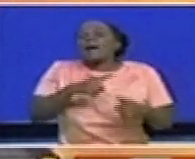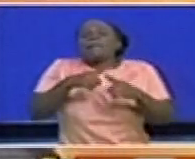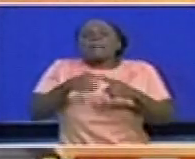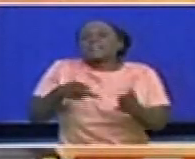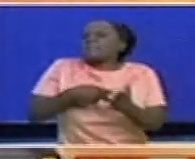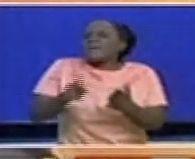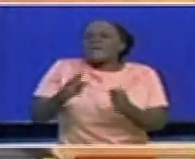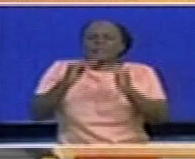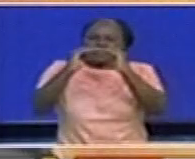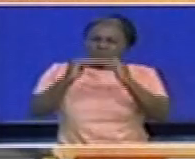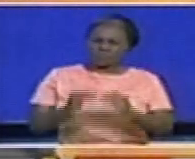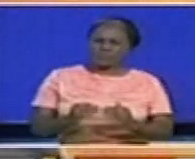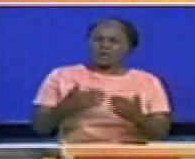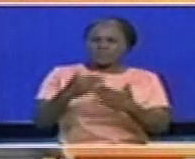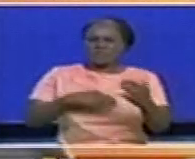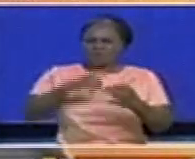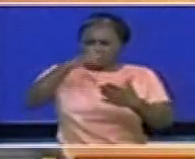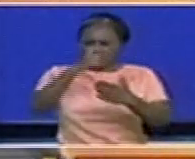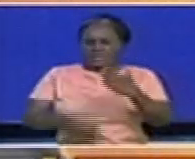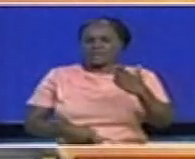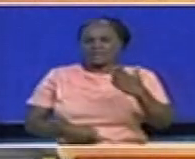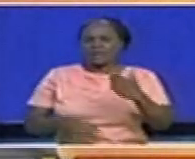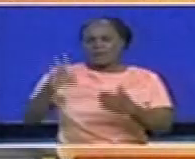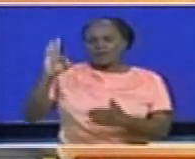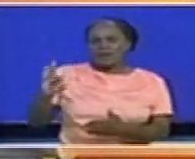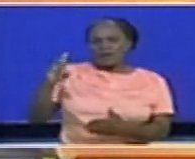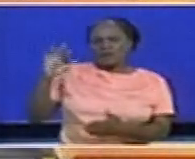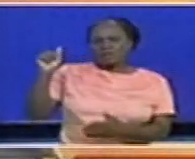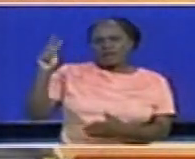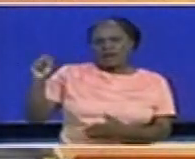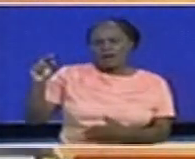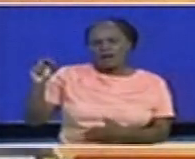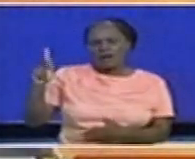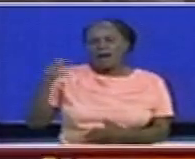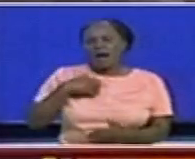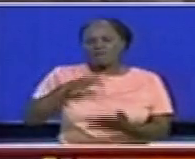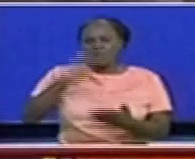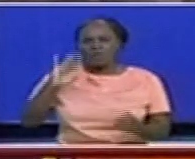shilingi 200,000 kabla ya kukata ushuru. Franco Tieno na maelezo zaidi.